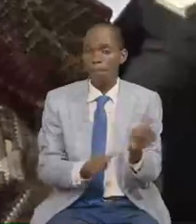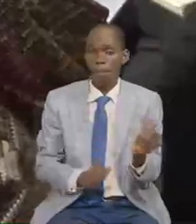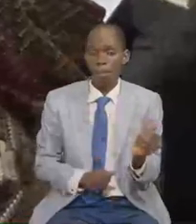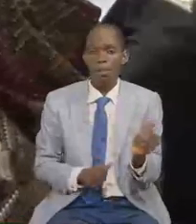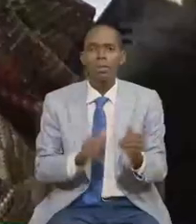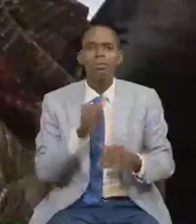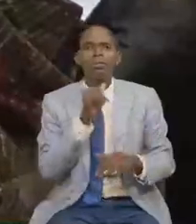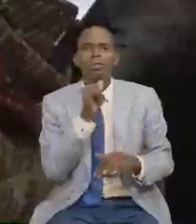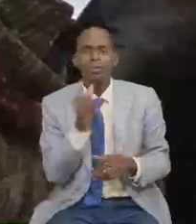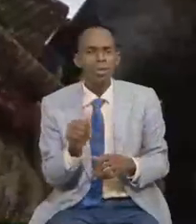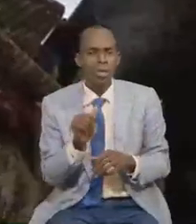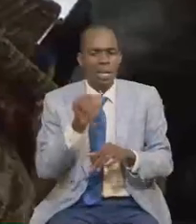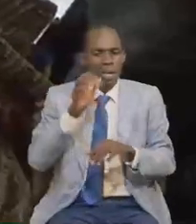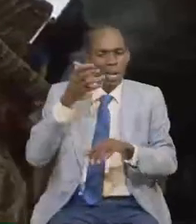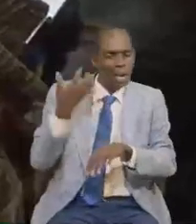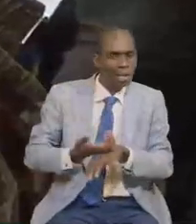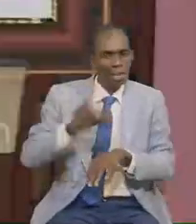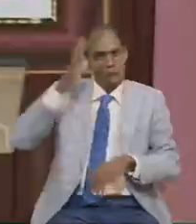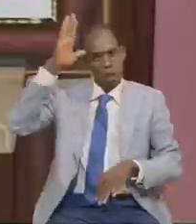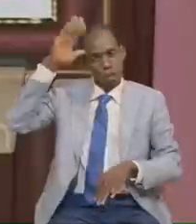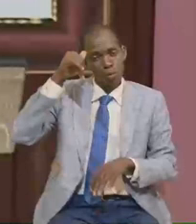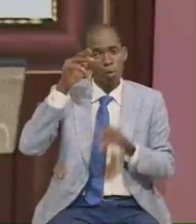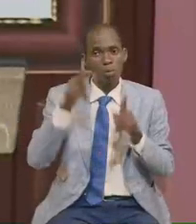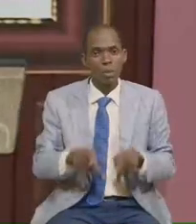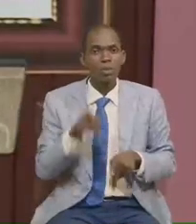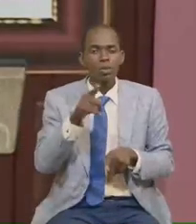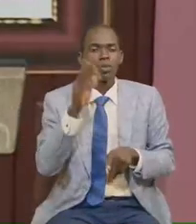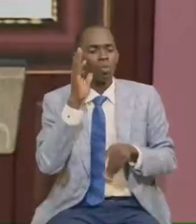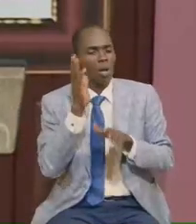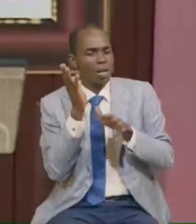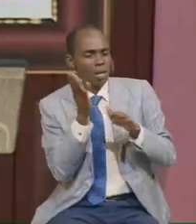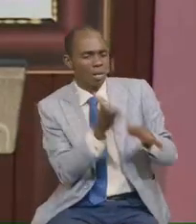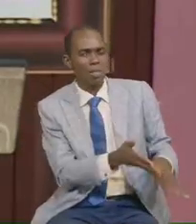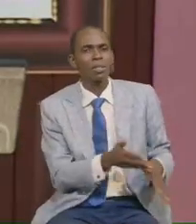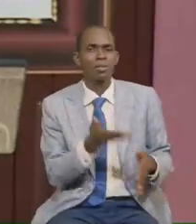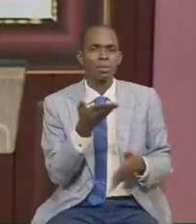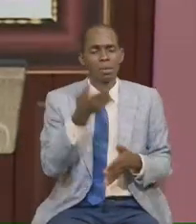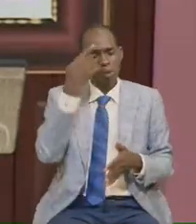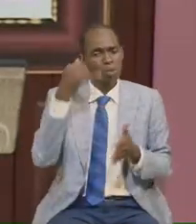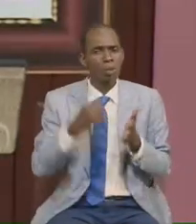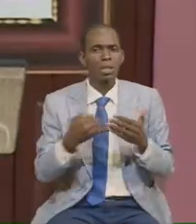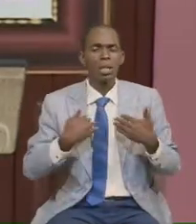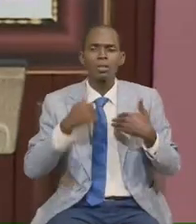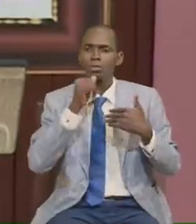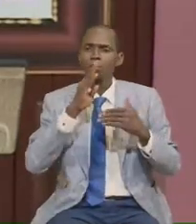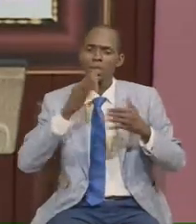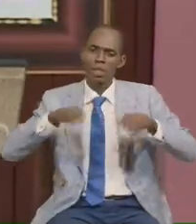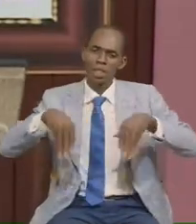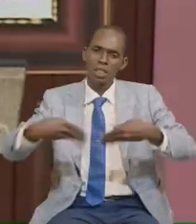pas une personne endurcie, tu dois quitter ce lieu. Cela ne t'a pas été donné. a